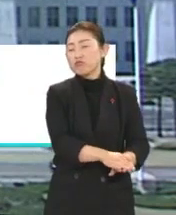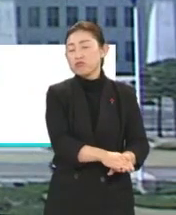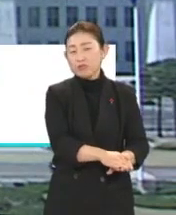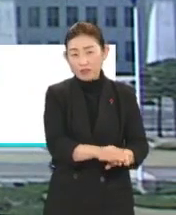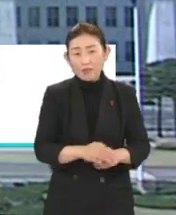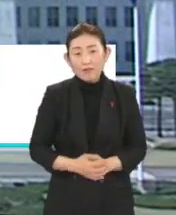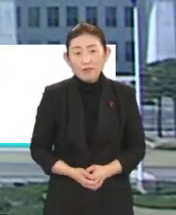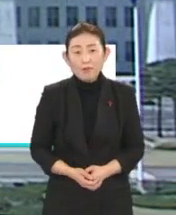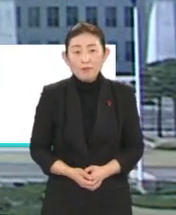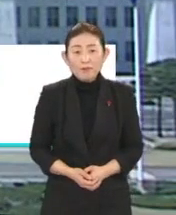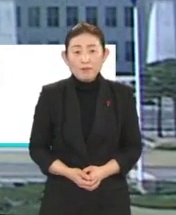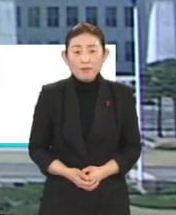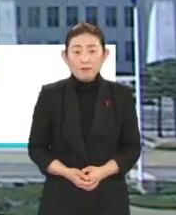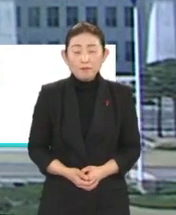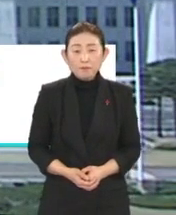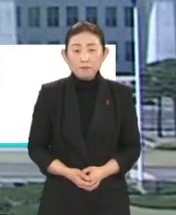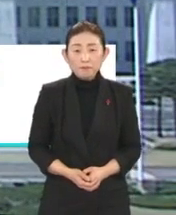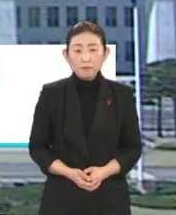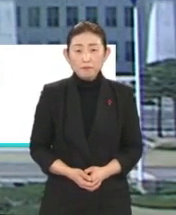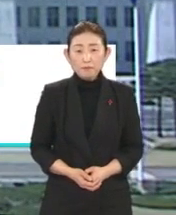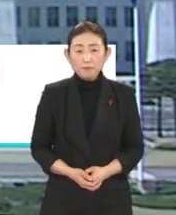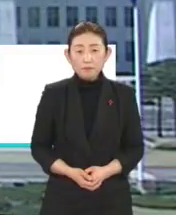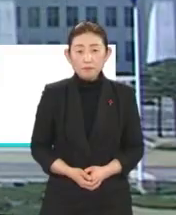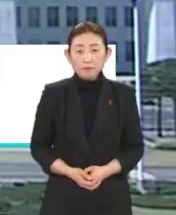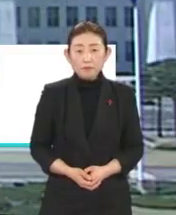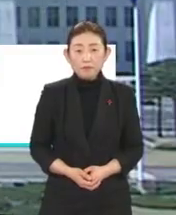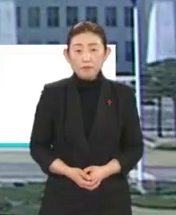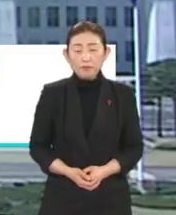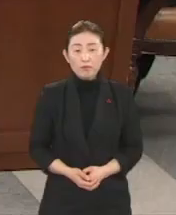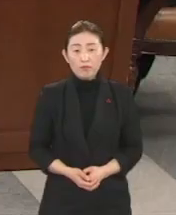있습니다. 서울방송센터 이선학 기자의 보도입니다.